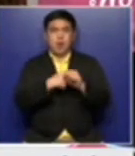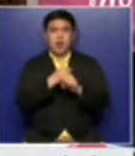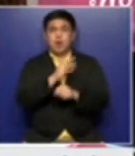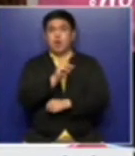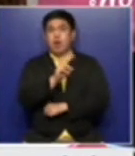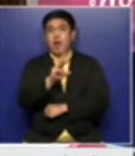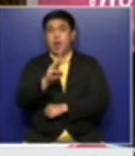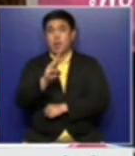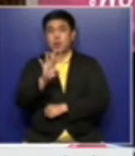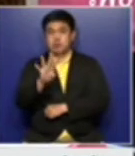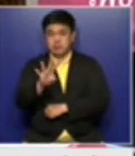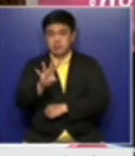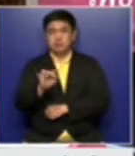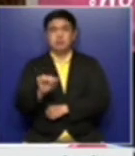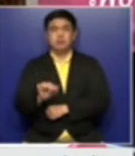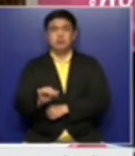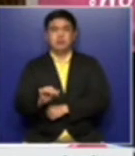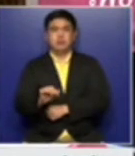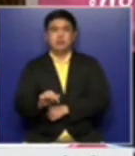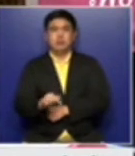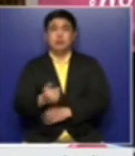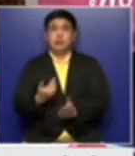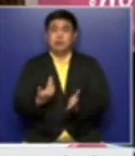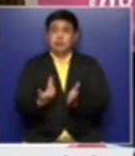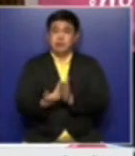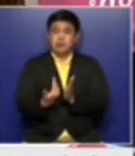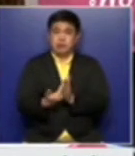2564ด้วยเหตุผลว่างบประมาณ